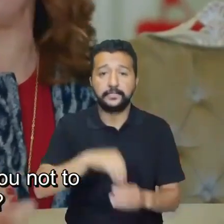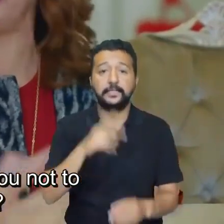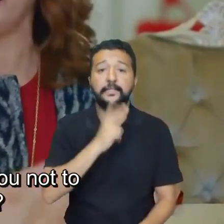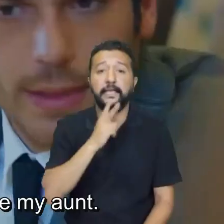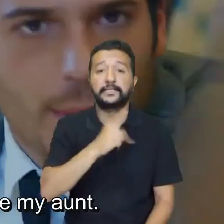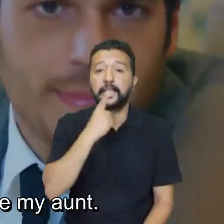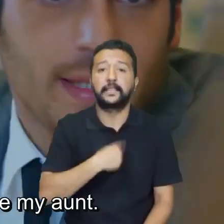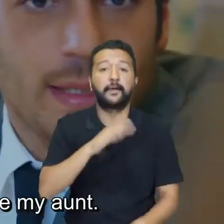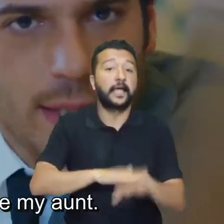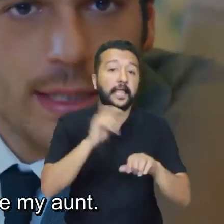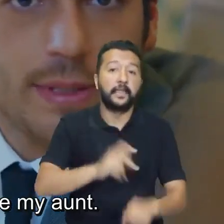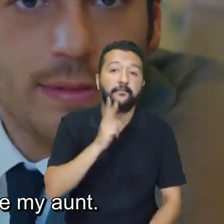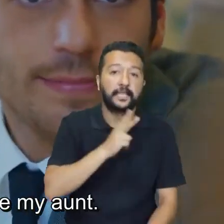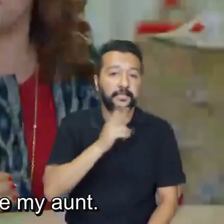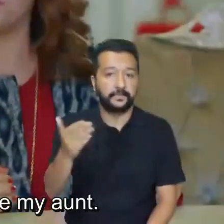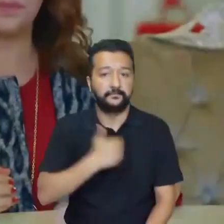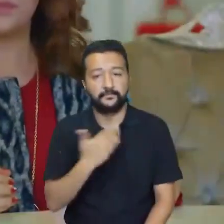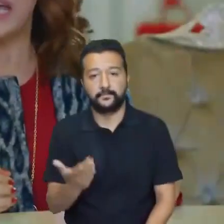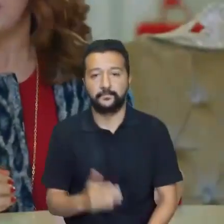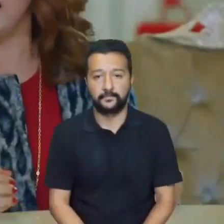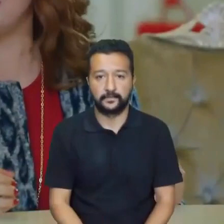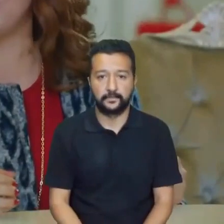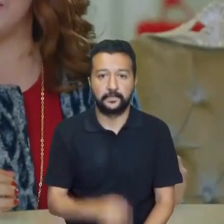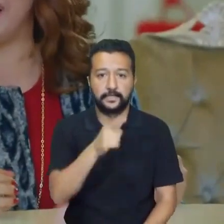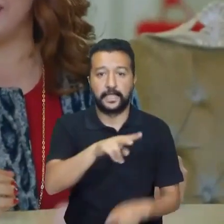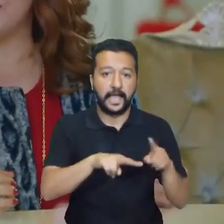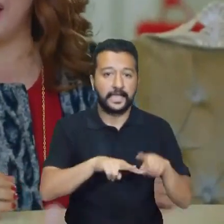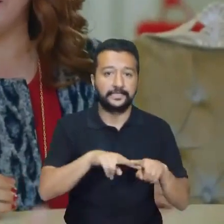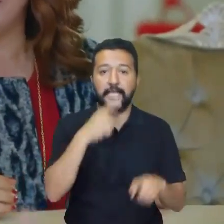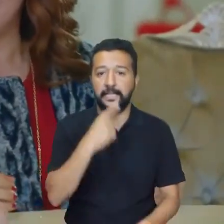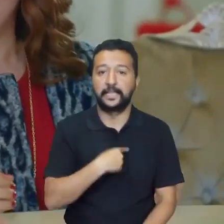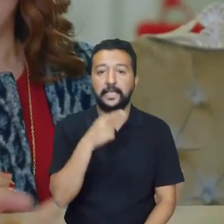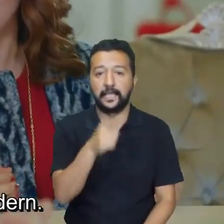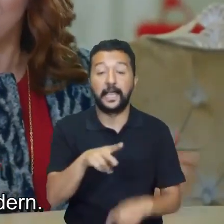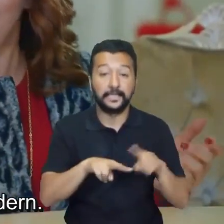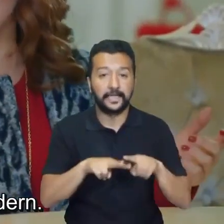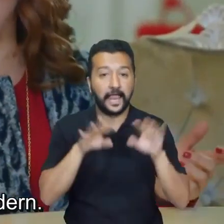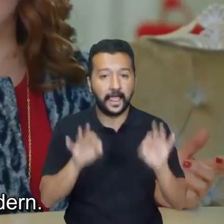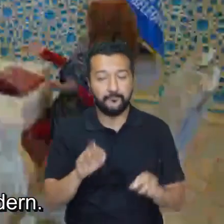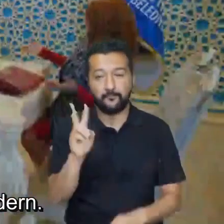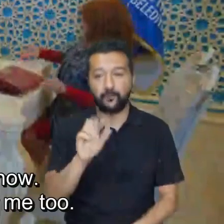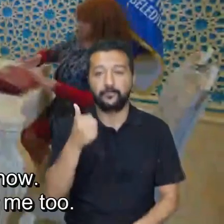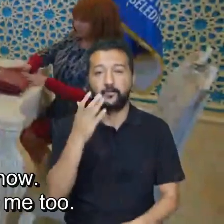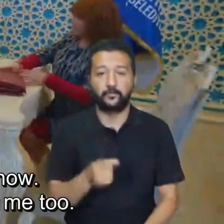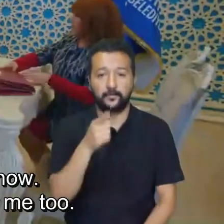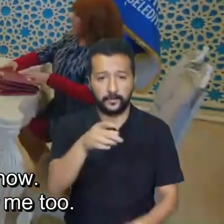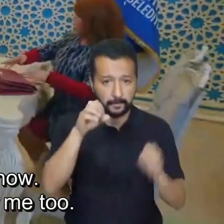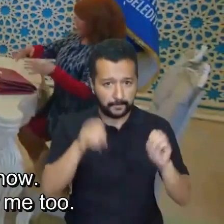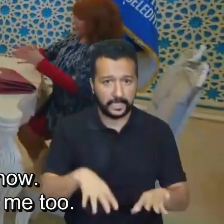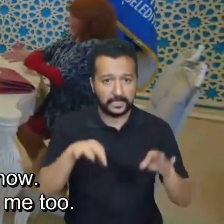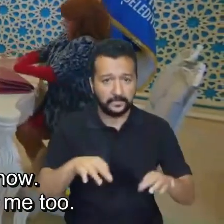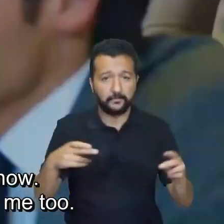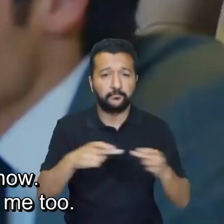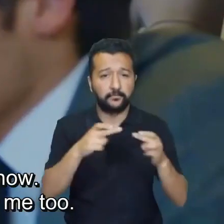teyze deme diye. Ne yapayım teyze? Teyzemsin. Ayşen de Ayşen. Hem daha modern oluyor. Ay hadi bırakın